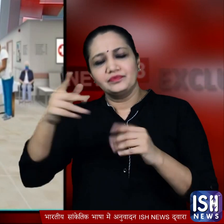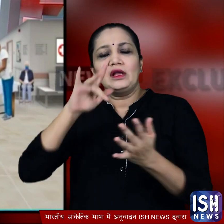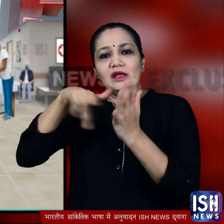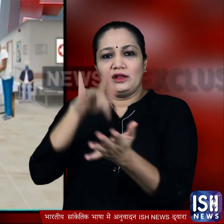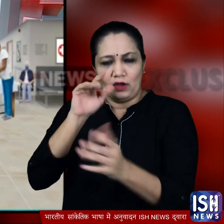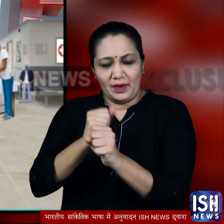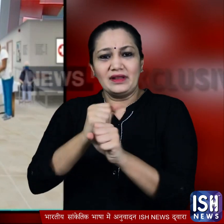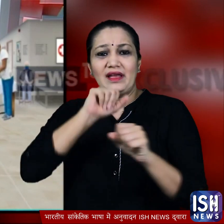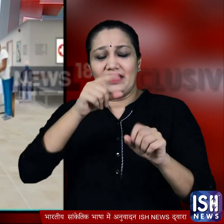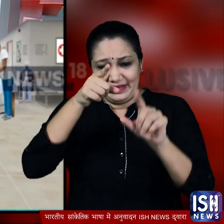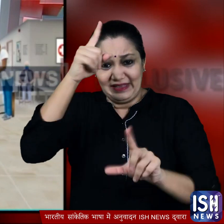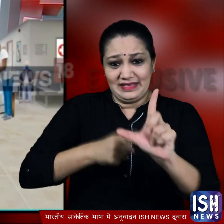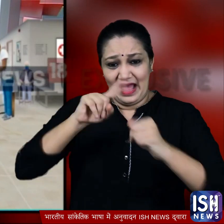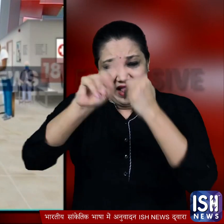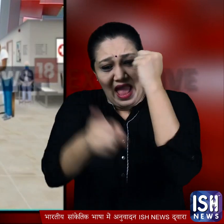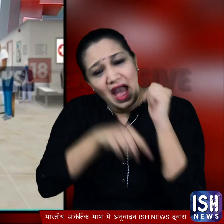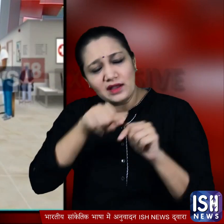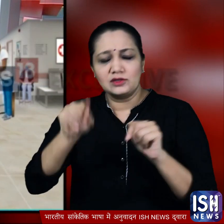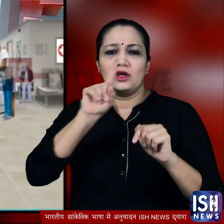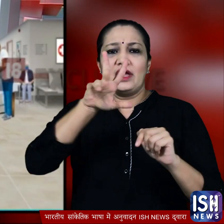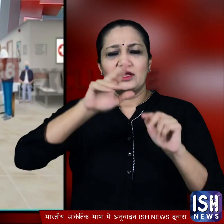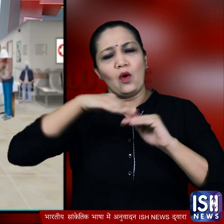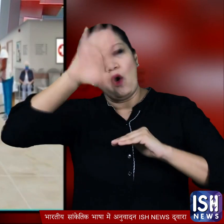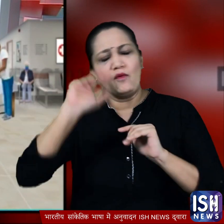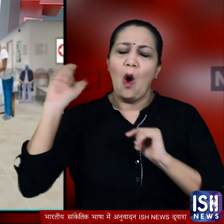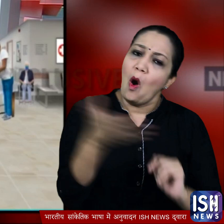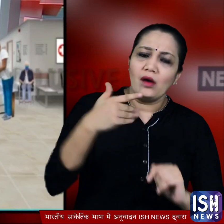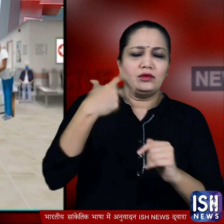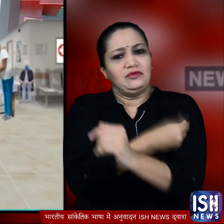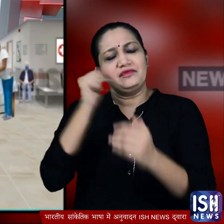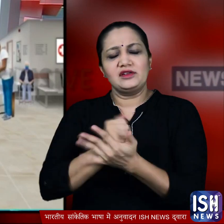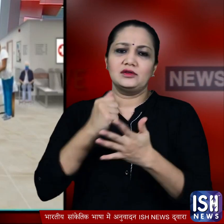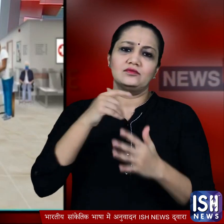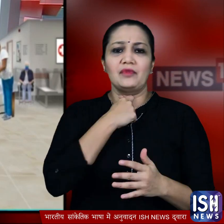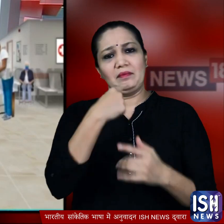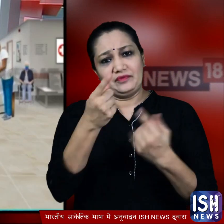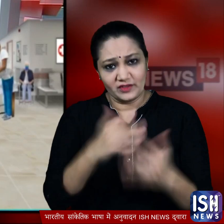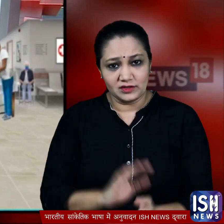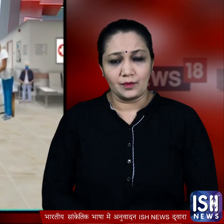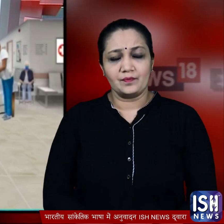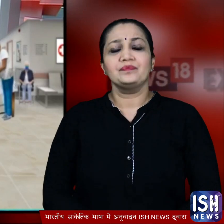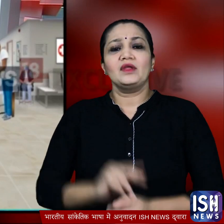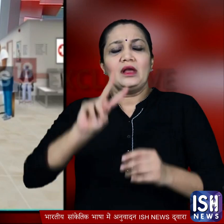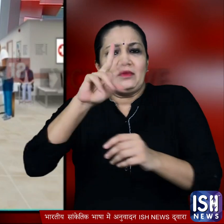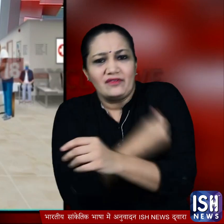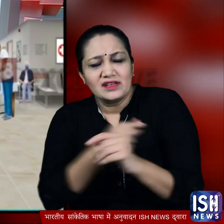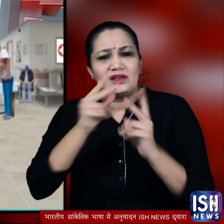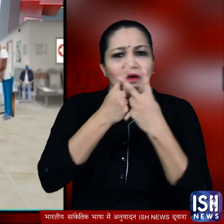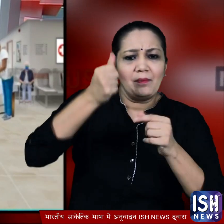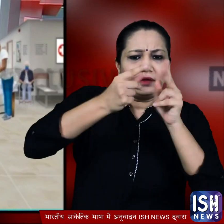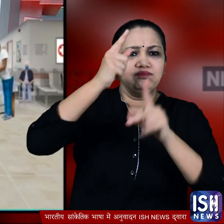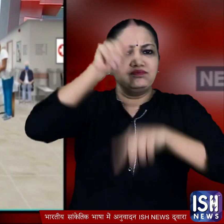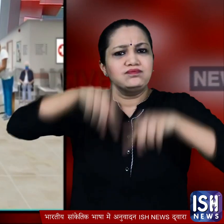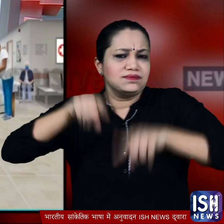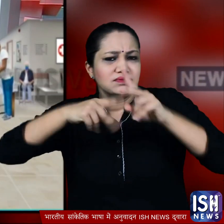इस साल के आखिर तक 18 साल से ज्यादा उम्र के हर शख्स को टीका लगाने का भरोसा दिया। इसके अलावा कोर्ट ने टीके की अलग अलग कीमत